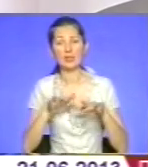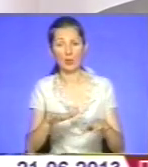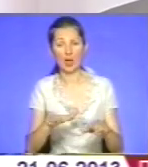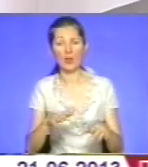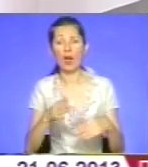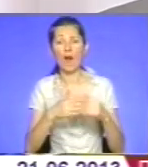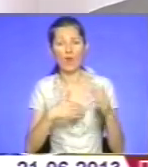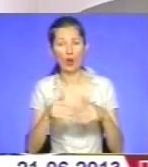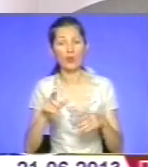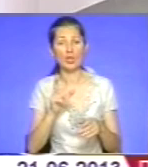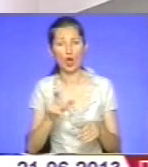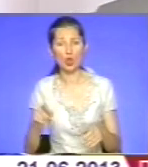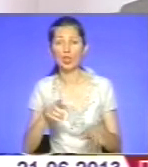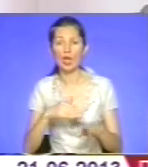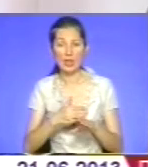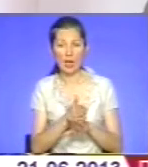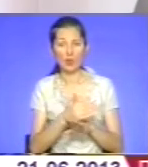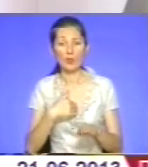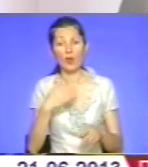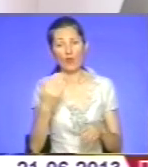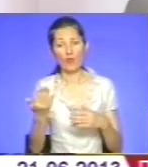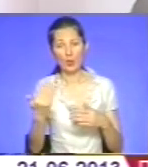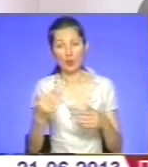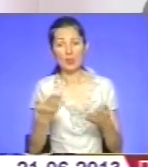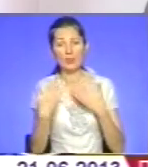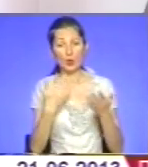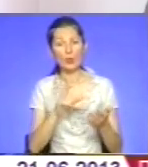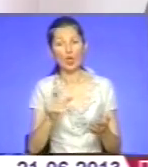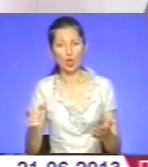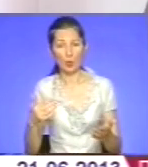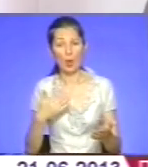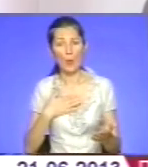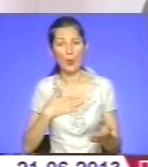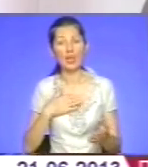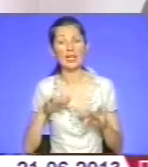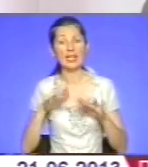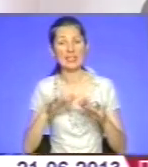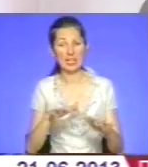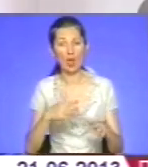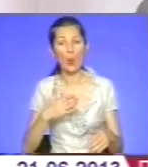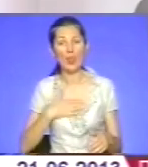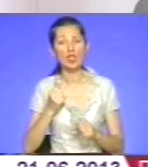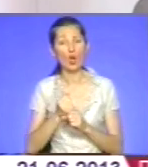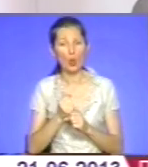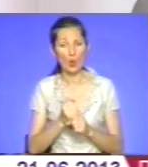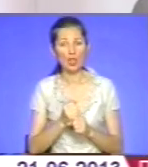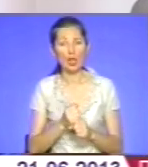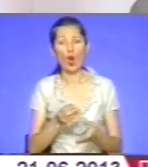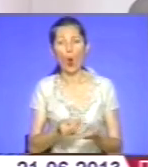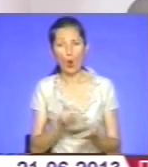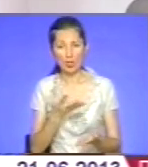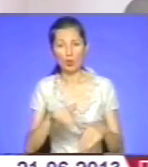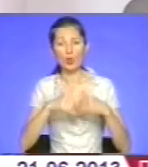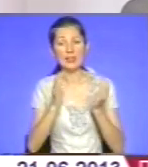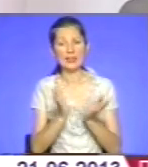чергу, чому? Тому що ми в більшості своїй спілкуємося з людьми, і по наших діях, і по нашій роботі оцінюють